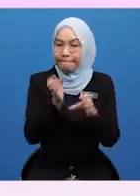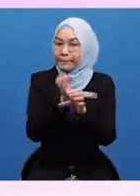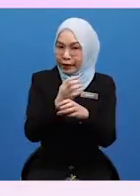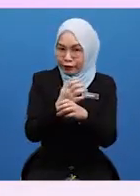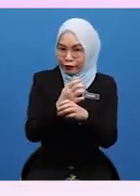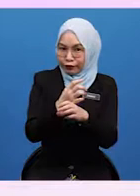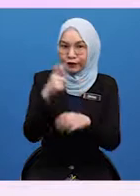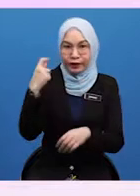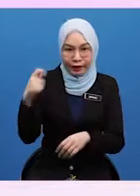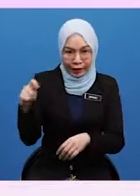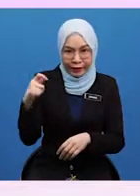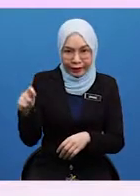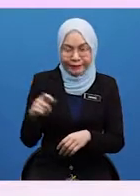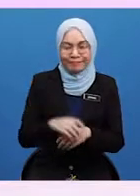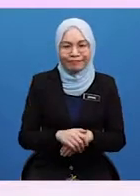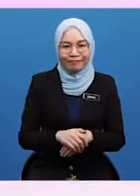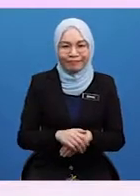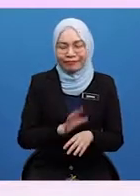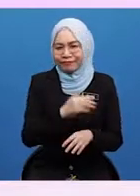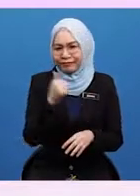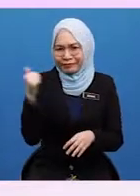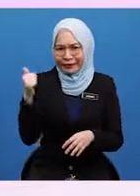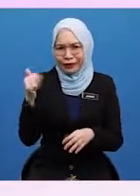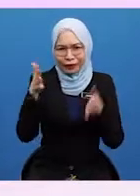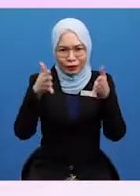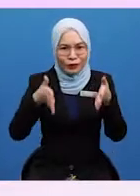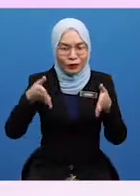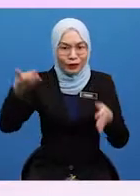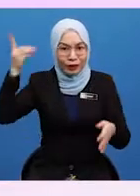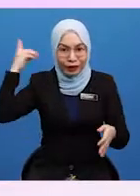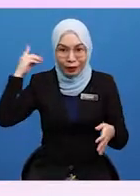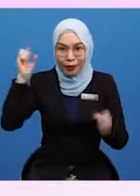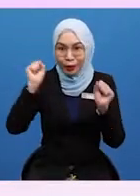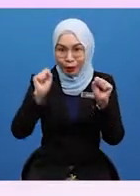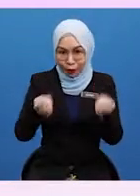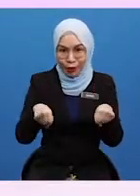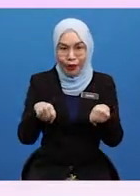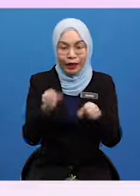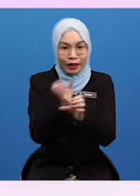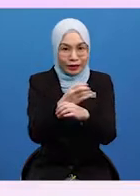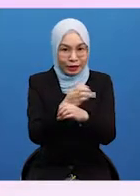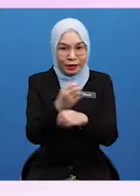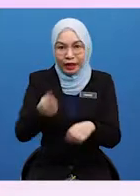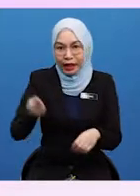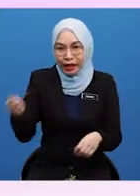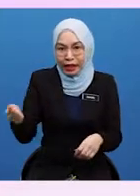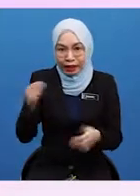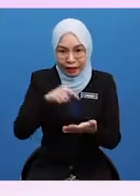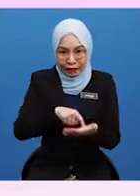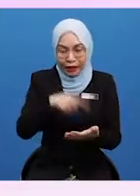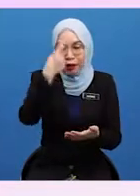khotbah juga ya orang zaman dahulu boleh mencipta alat ini untuk